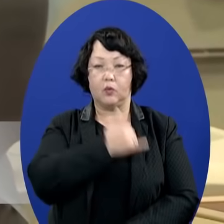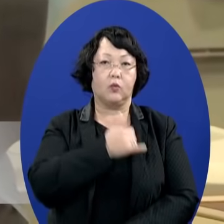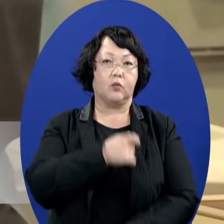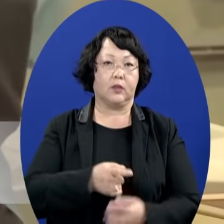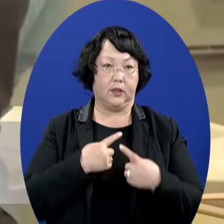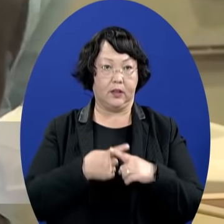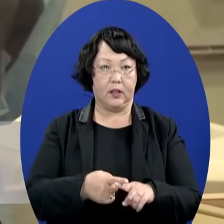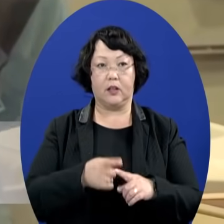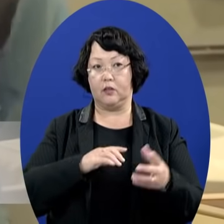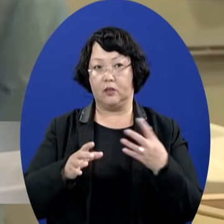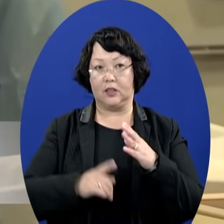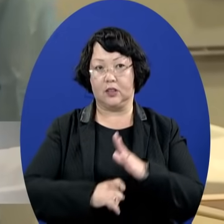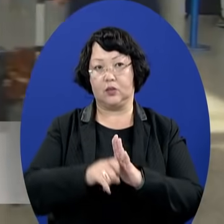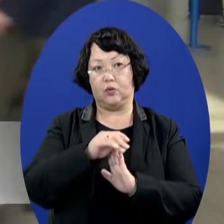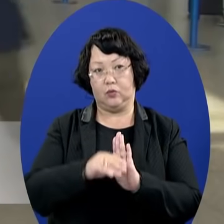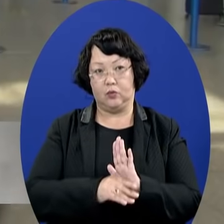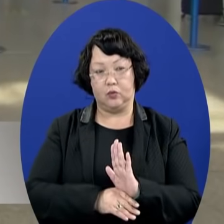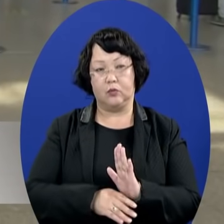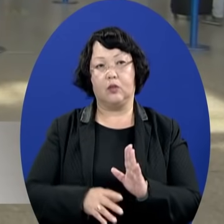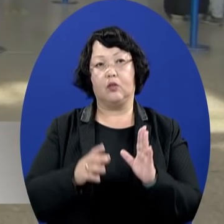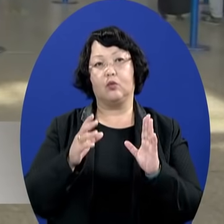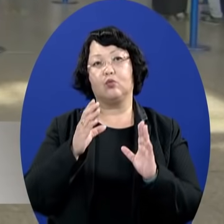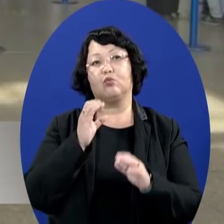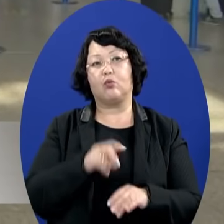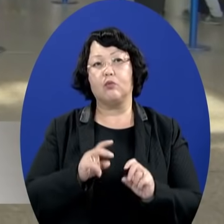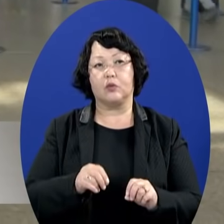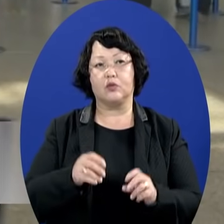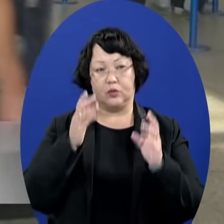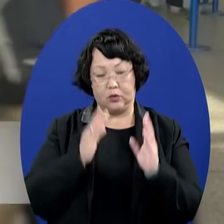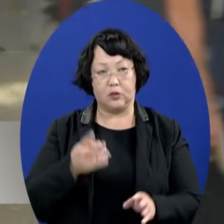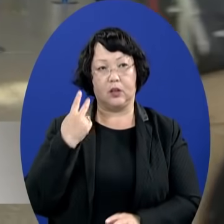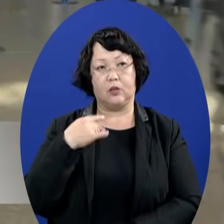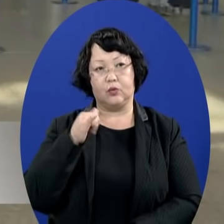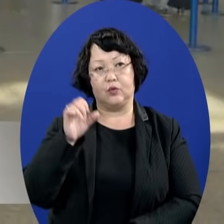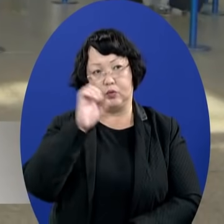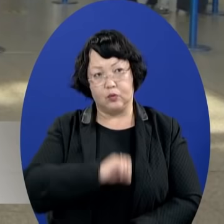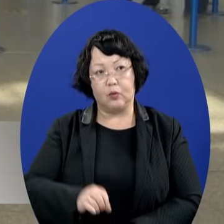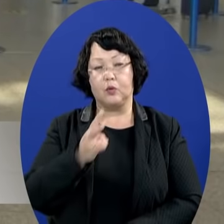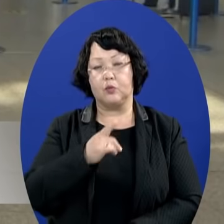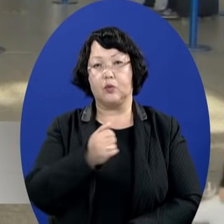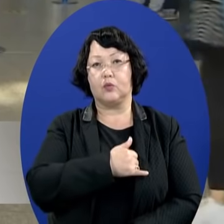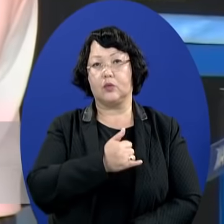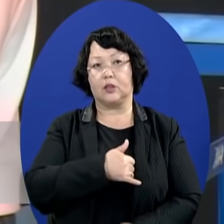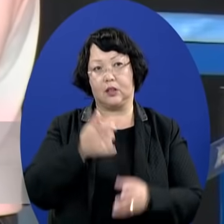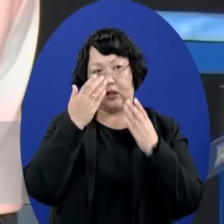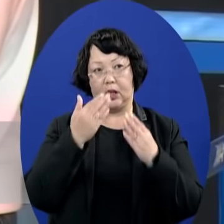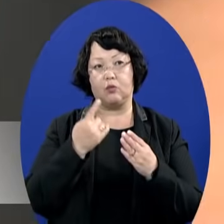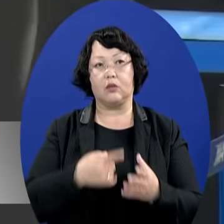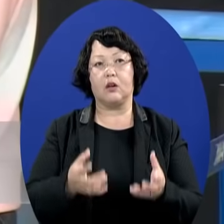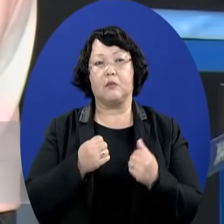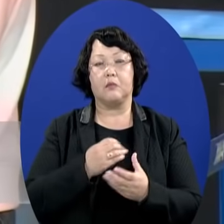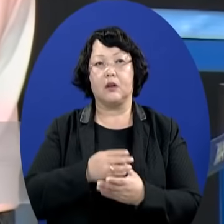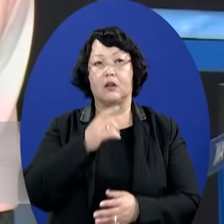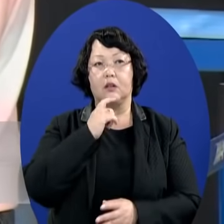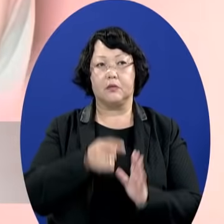хилээр нэвтрүүлэх хязгаарлалтын журмаа ийхүү сулруулах болсон шийдвэрийг бол Их Британи, Европын Холбооны удирдагчид талархан хүлээн авч байгаагаа илэрхийлж